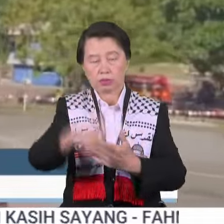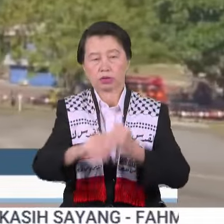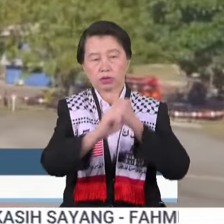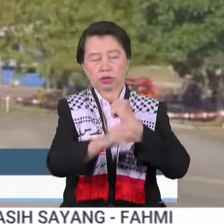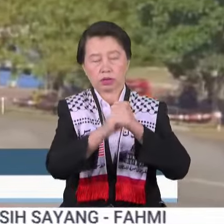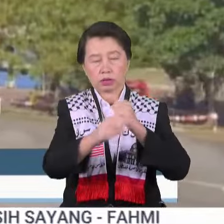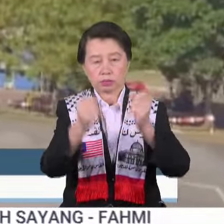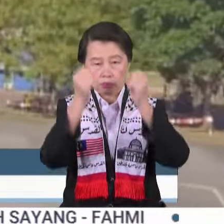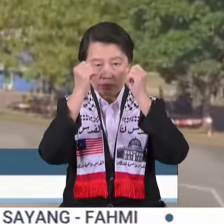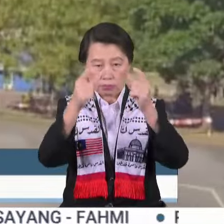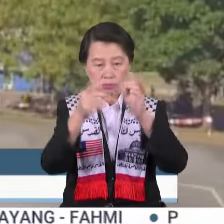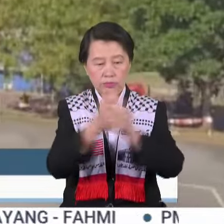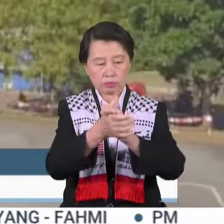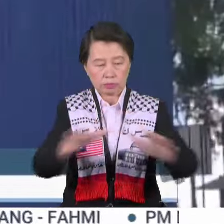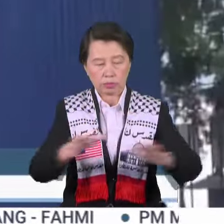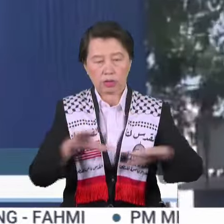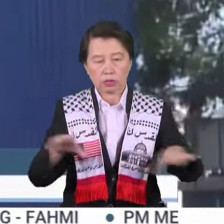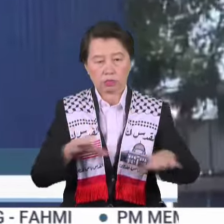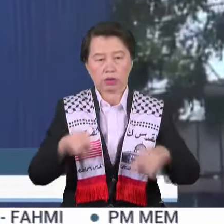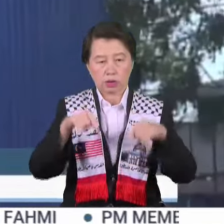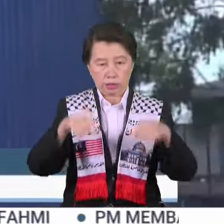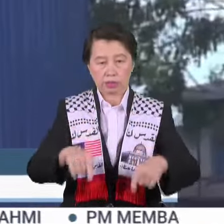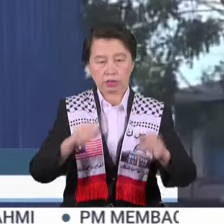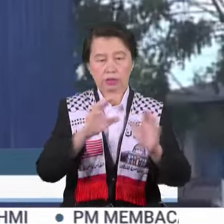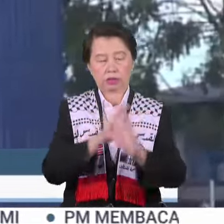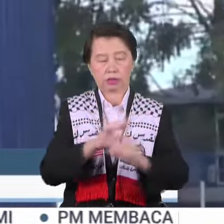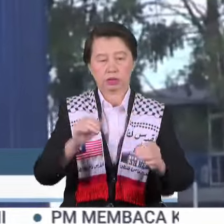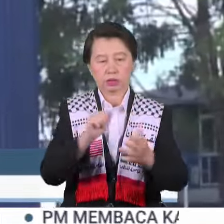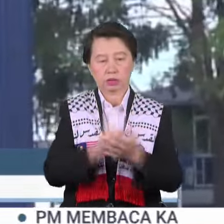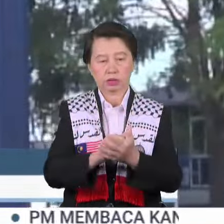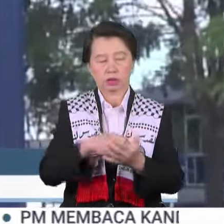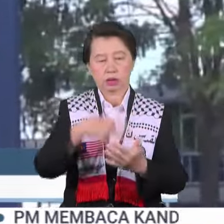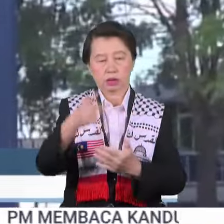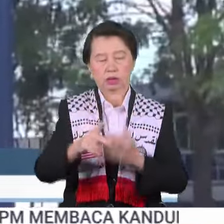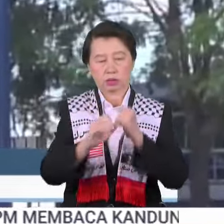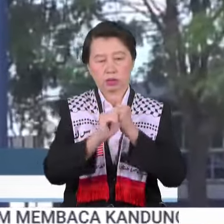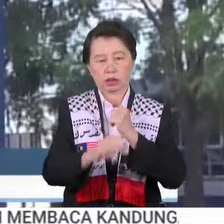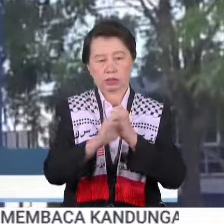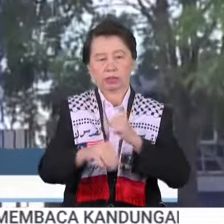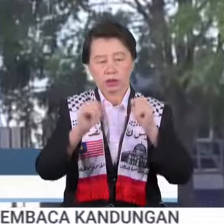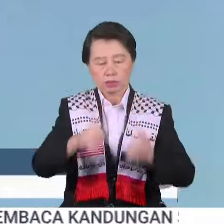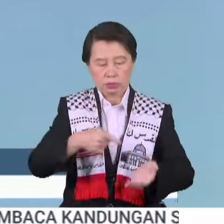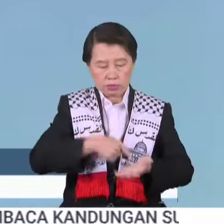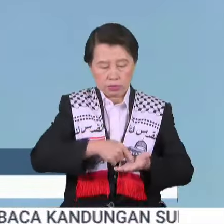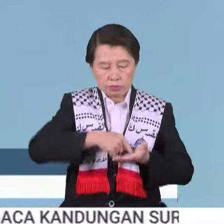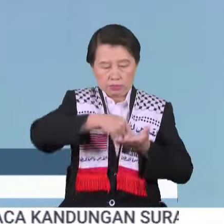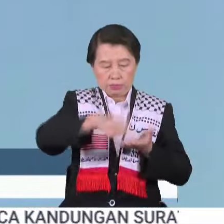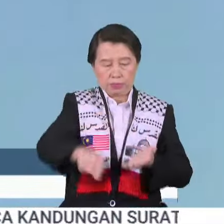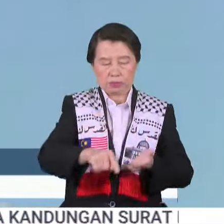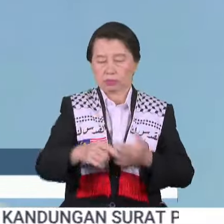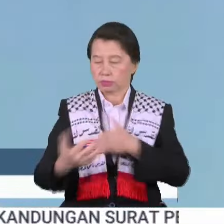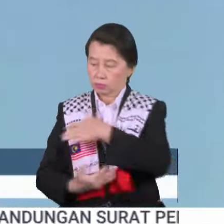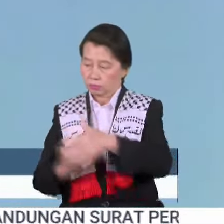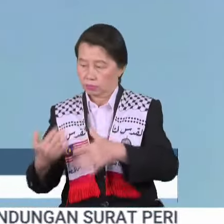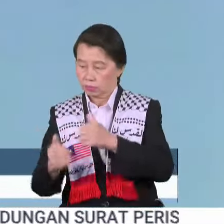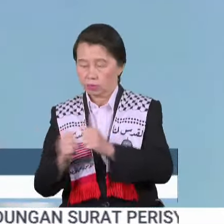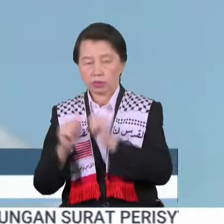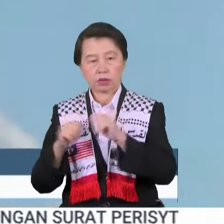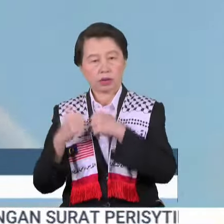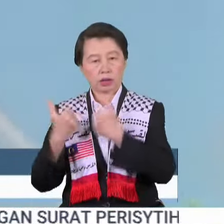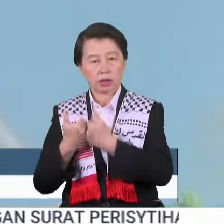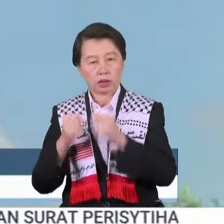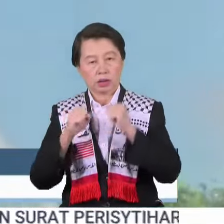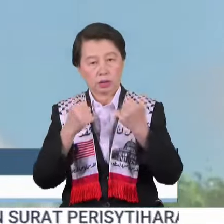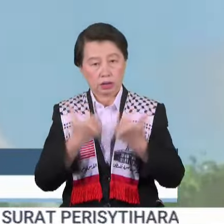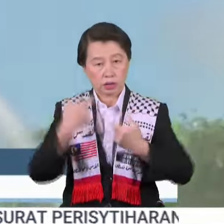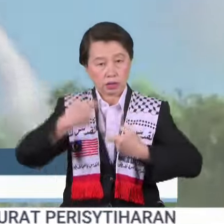kempen kesedaran keselamatan yang dijalankan di negeri ini seperti program dan kempen yang mana dibiayai secara kolaborasi bersama agensi